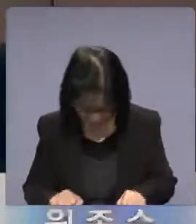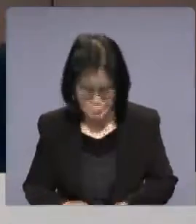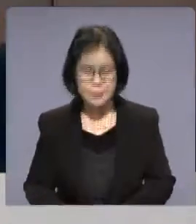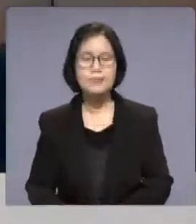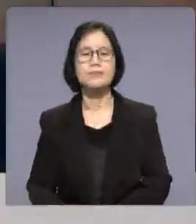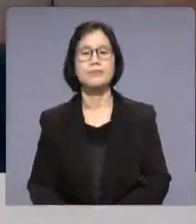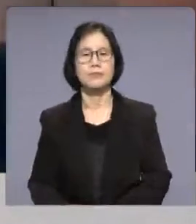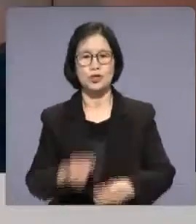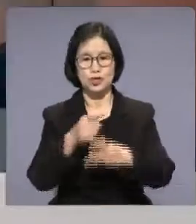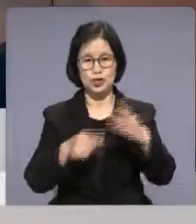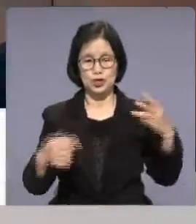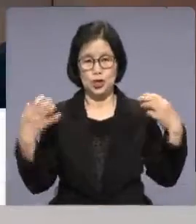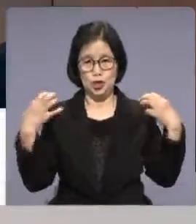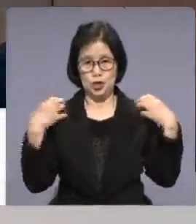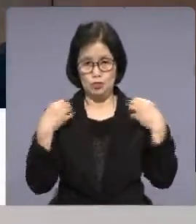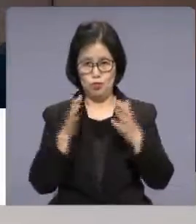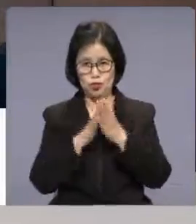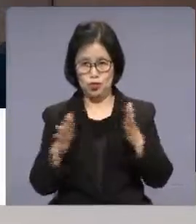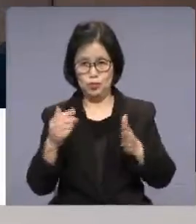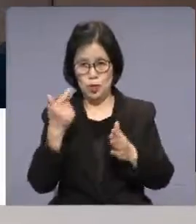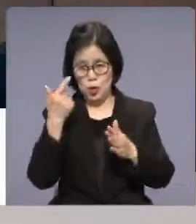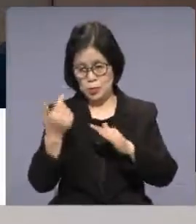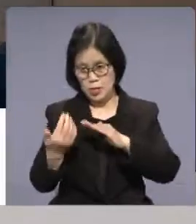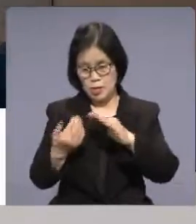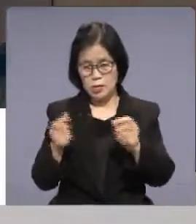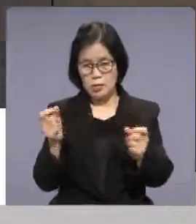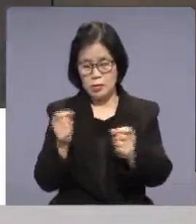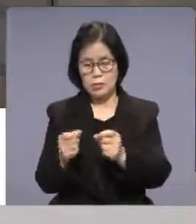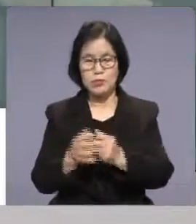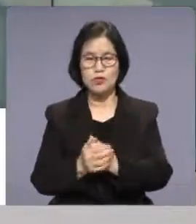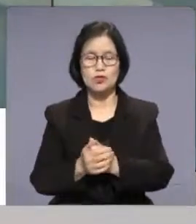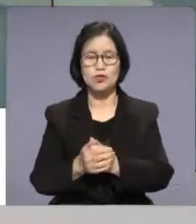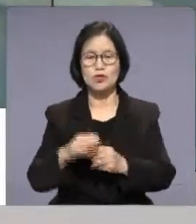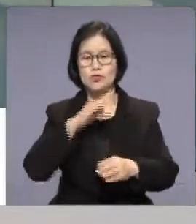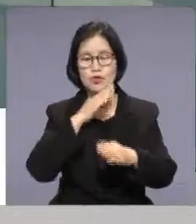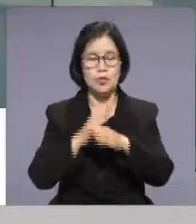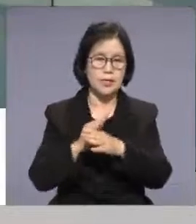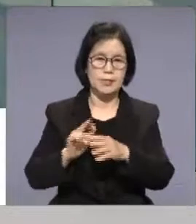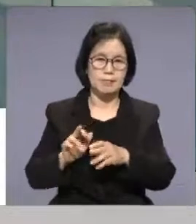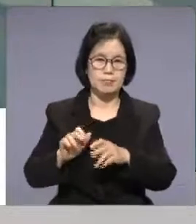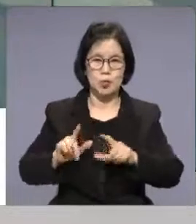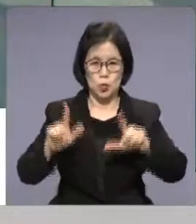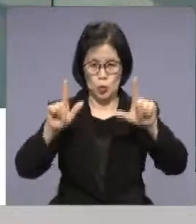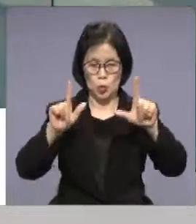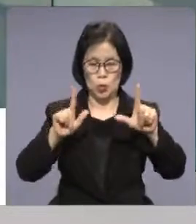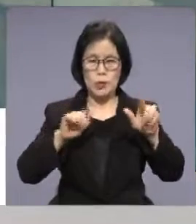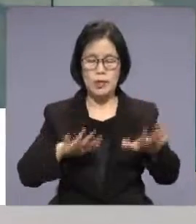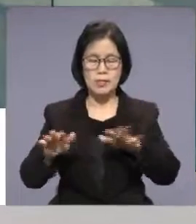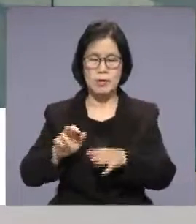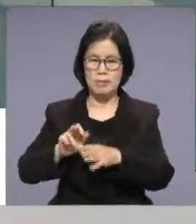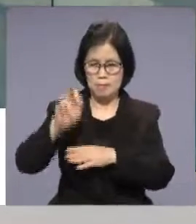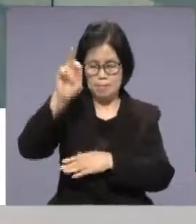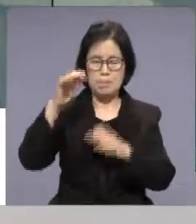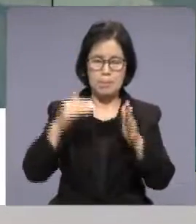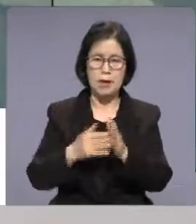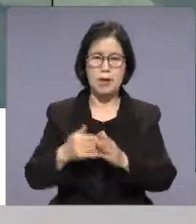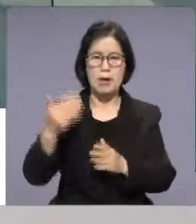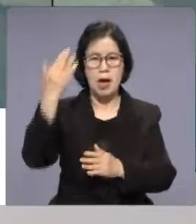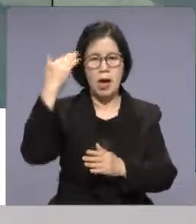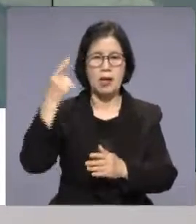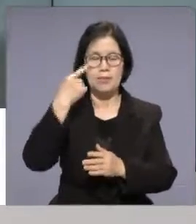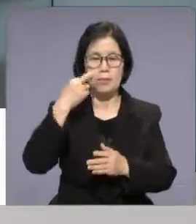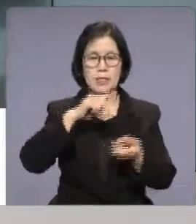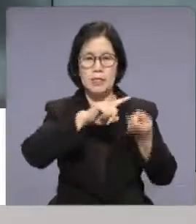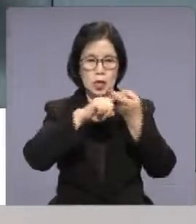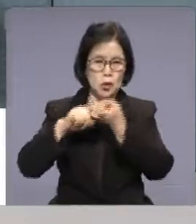윤성열 정부 출범을 여 3 앞둔 가운데 북한이 탄도 미사일 1발을 동해상으로 발사했습니다 어제 발표된 한미연합 공중 훈련을